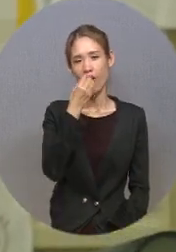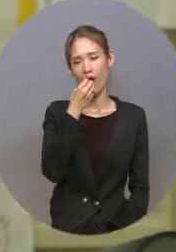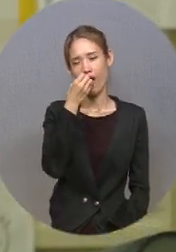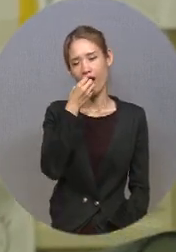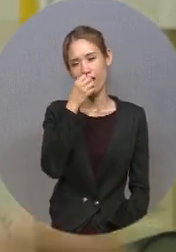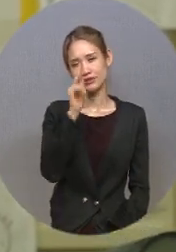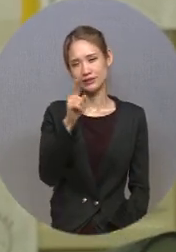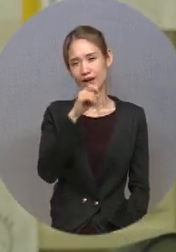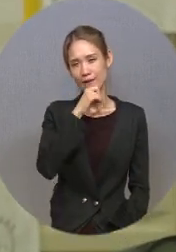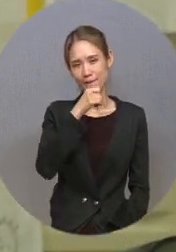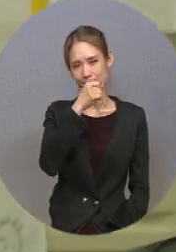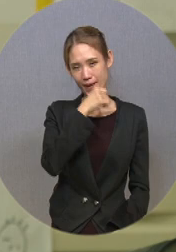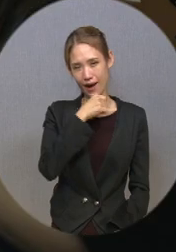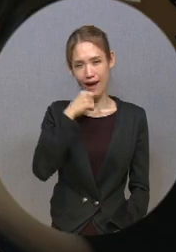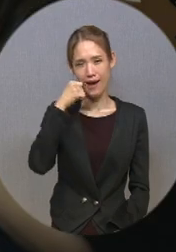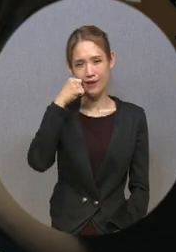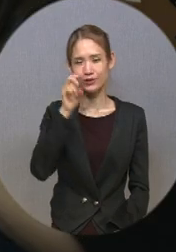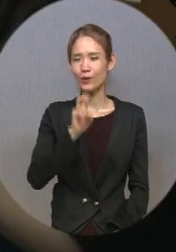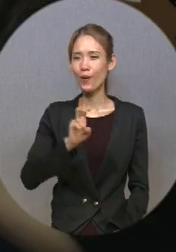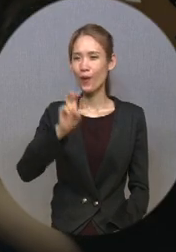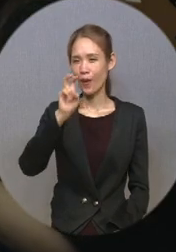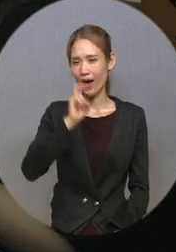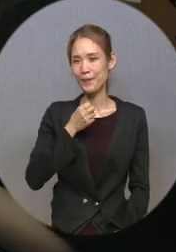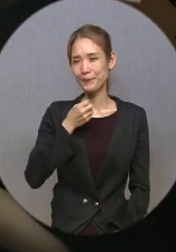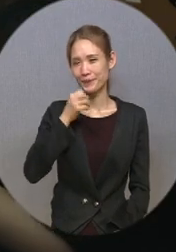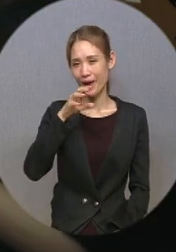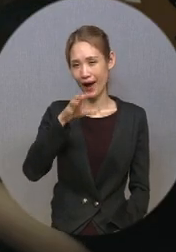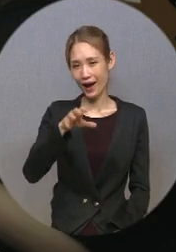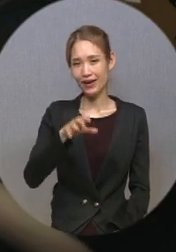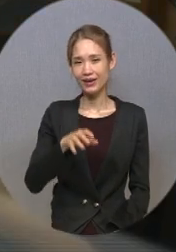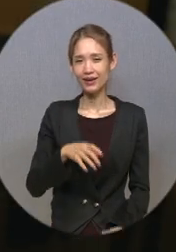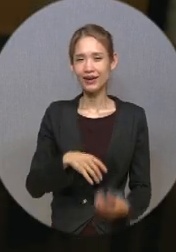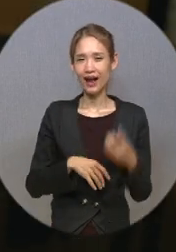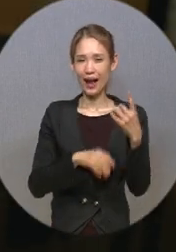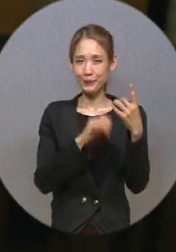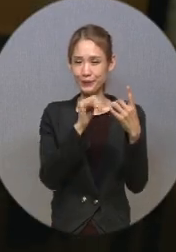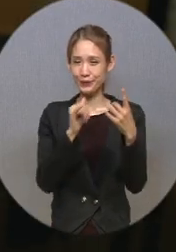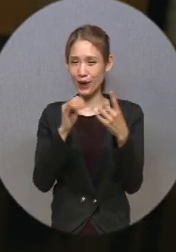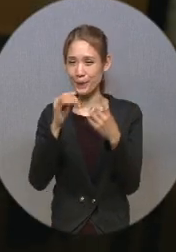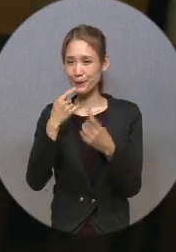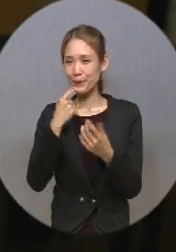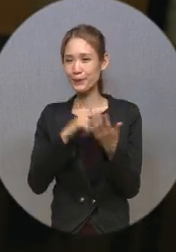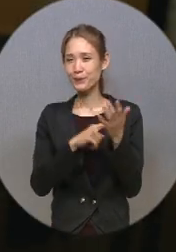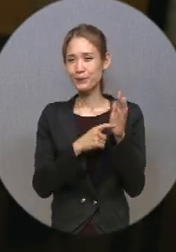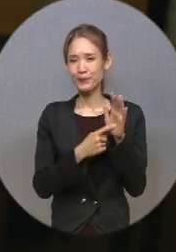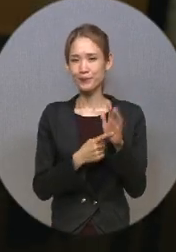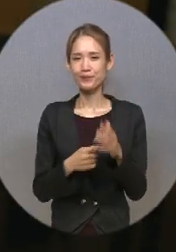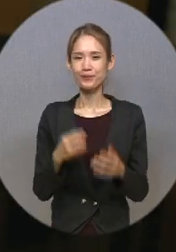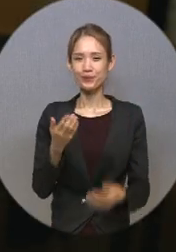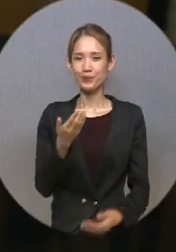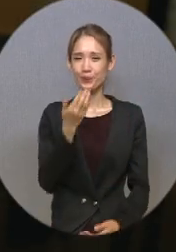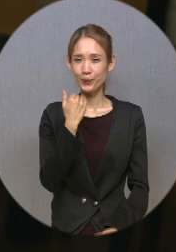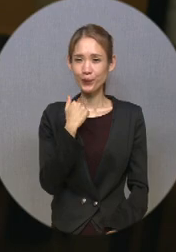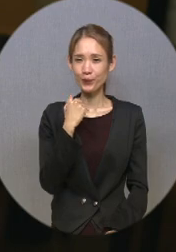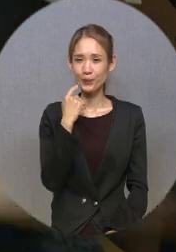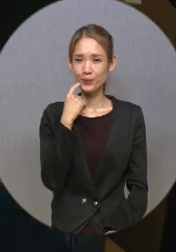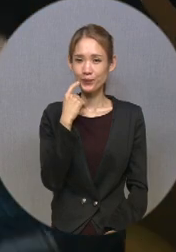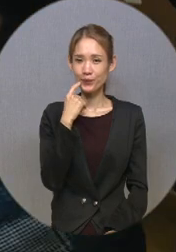이게 먹자마자 노래가 나온다, 이거야. 먹은 느낌을 노래로 한 번씩 표현해볼까요, 한 분씩? 뭐 이거 먹으니까